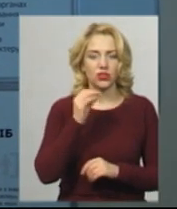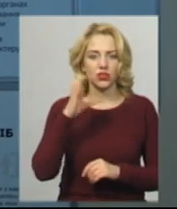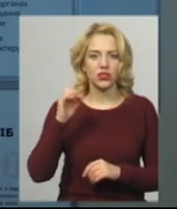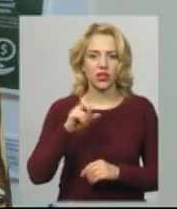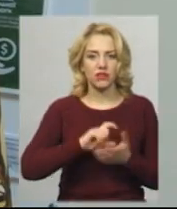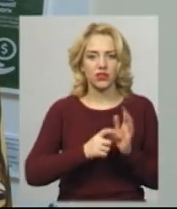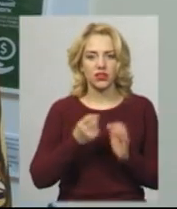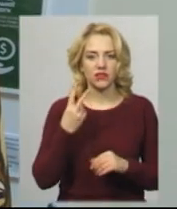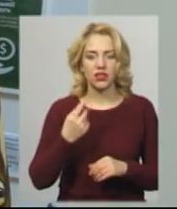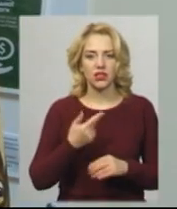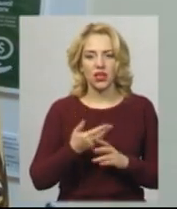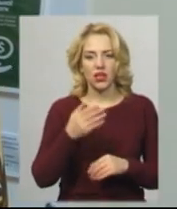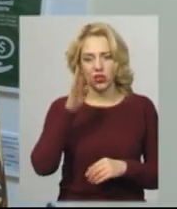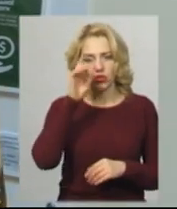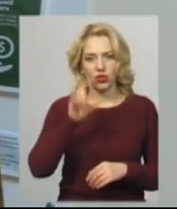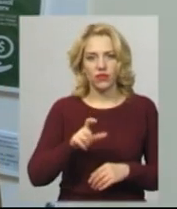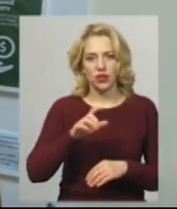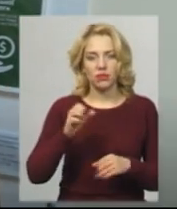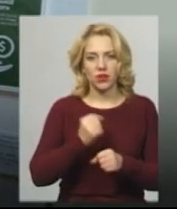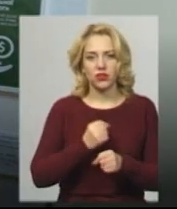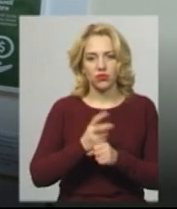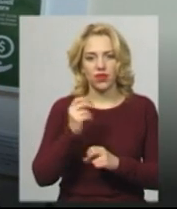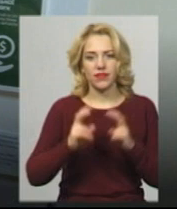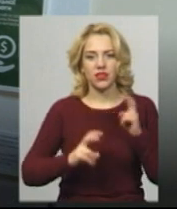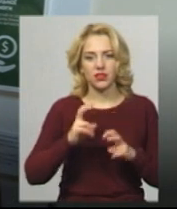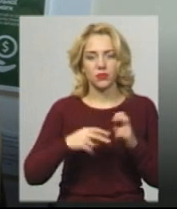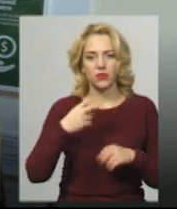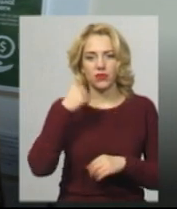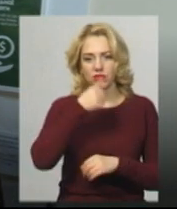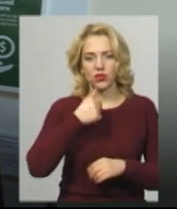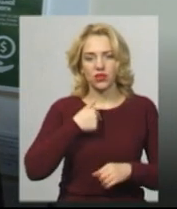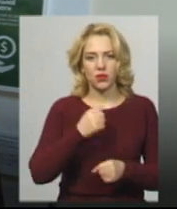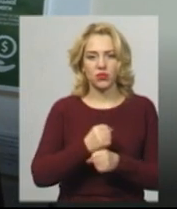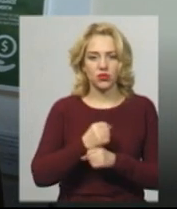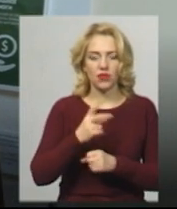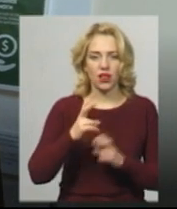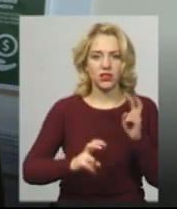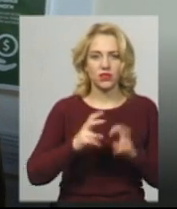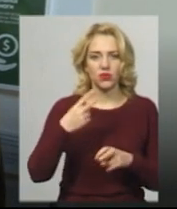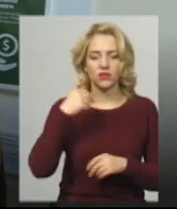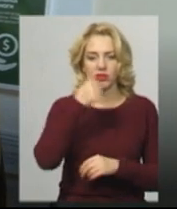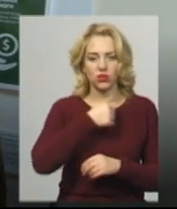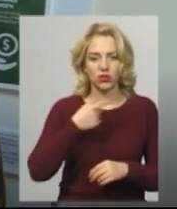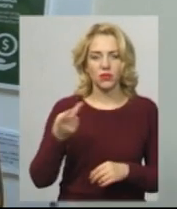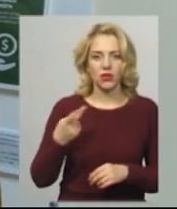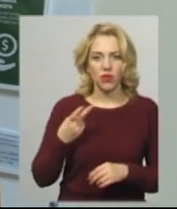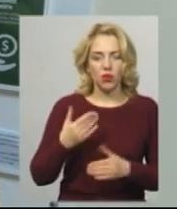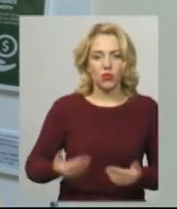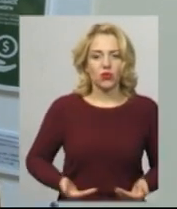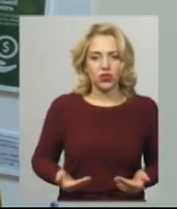звернулася по допомогу. Чоловік працював на заводі 20 років, і я працювала на заводі, і ми проживаємо. У